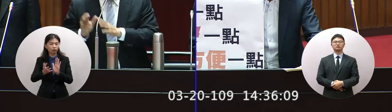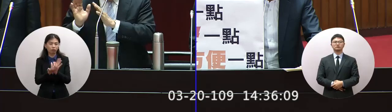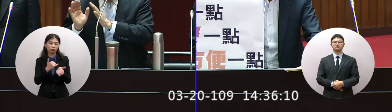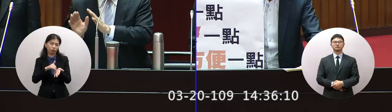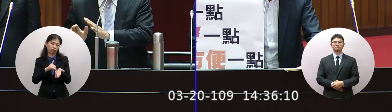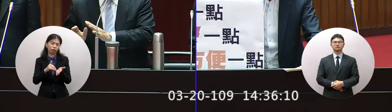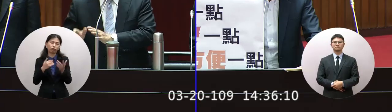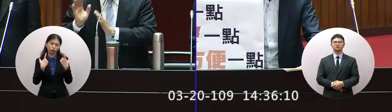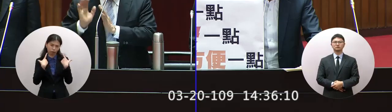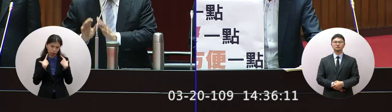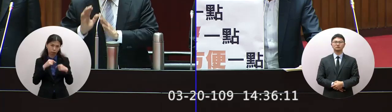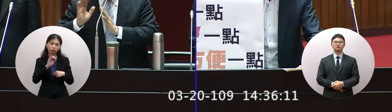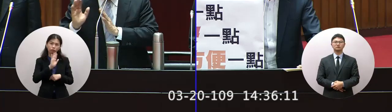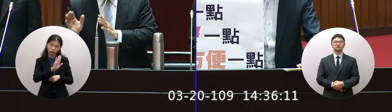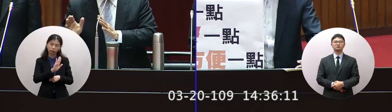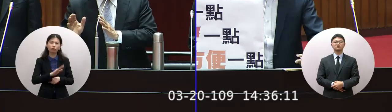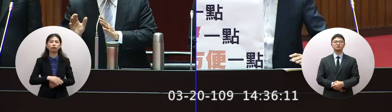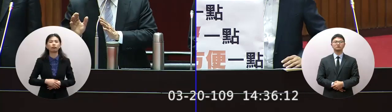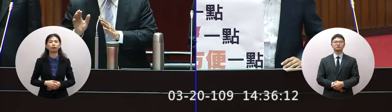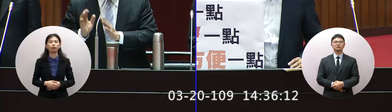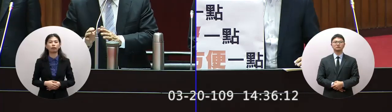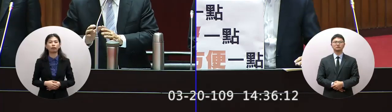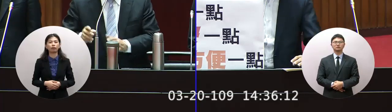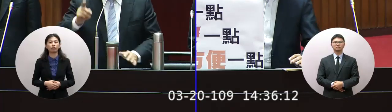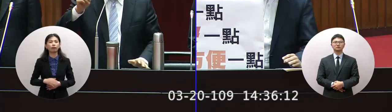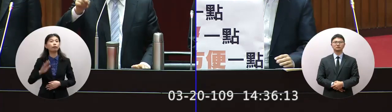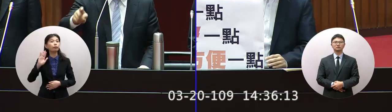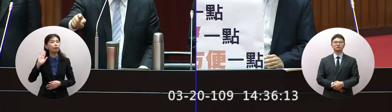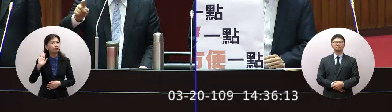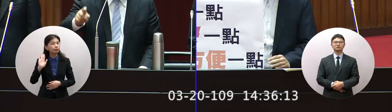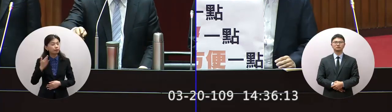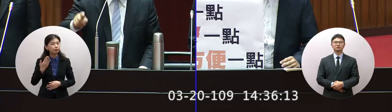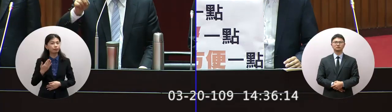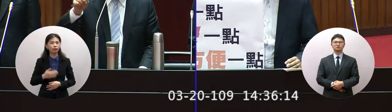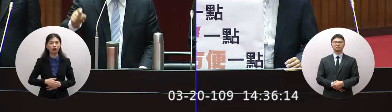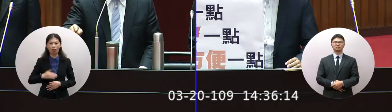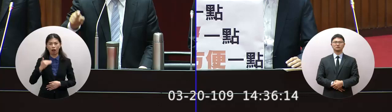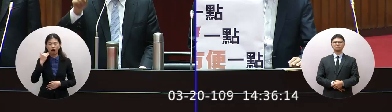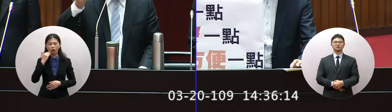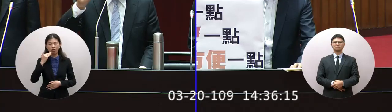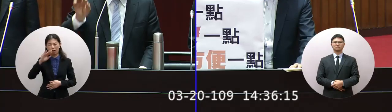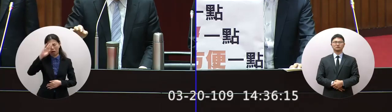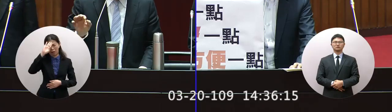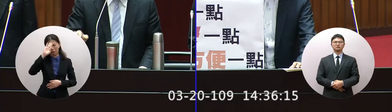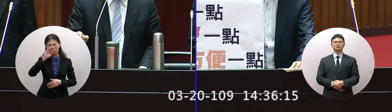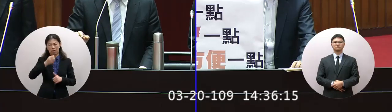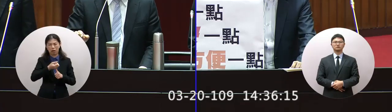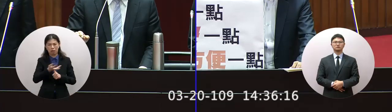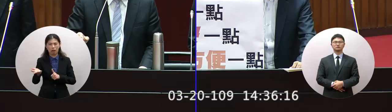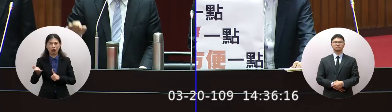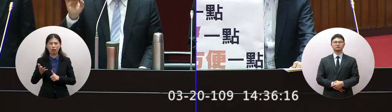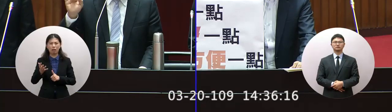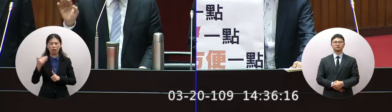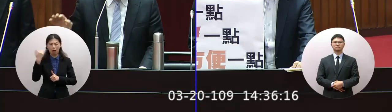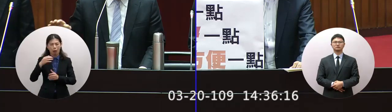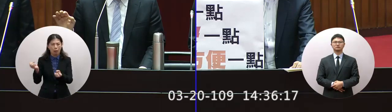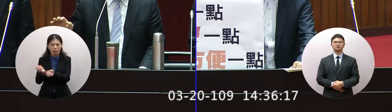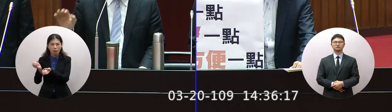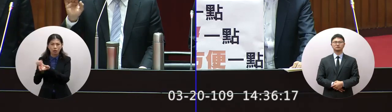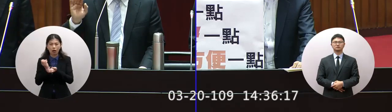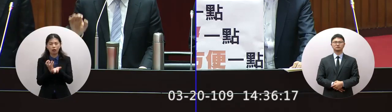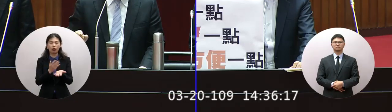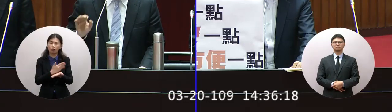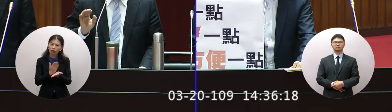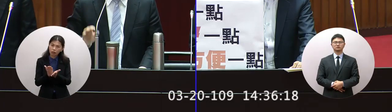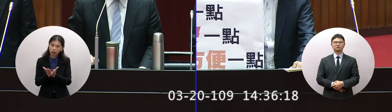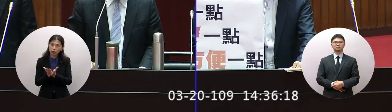预算，本来就有相关预算，但这种疫情灾变临时增加，如果国